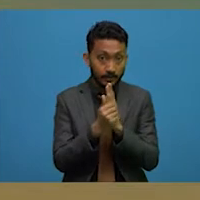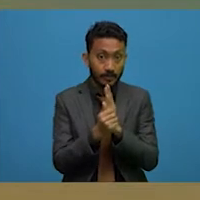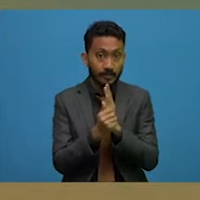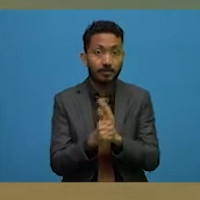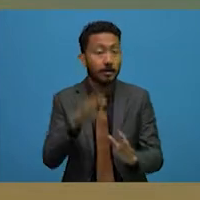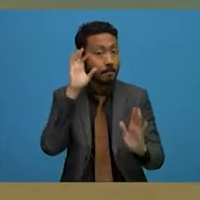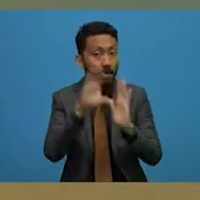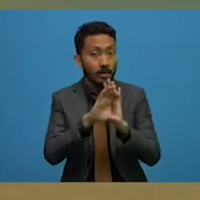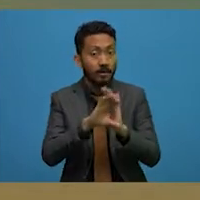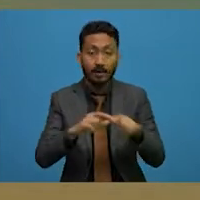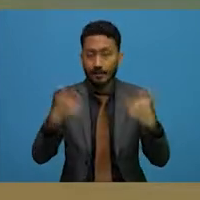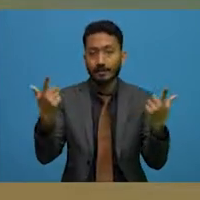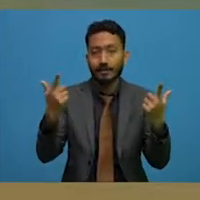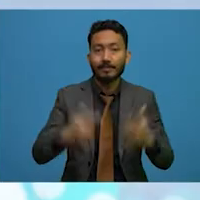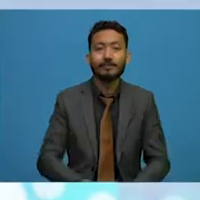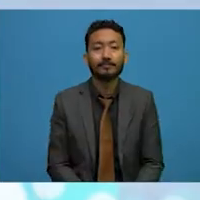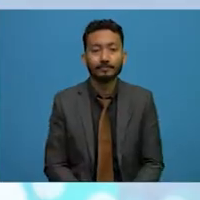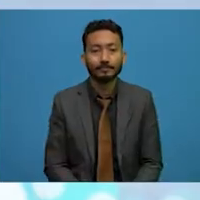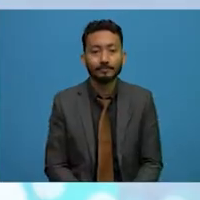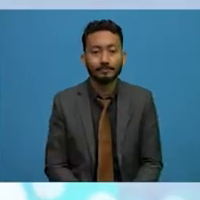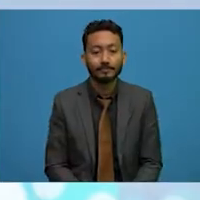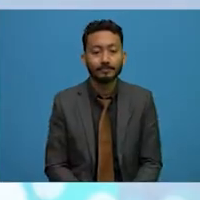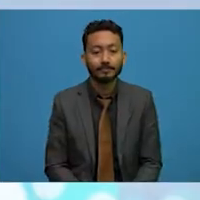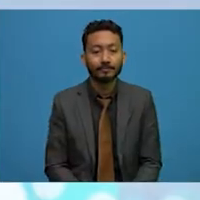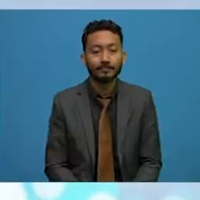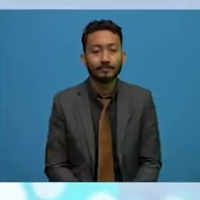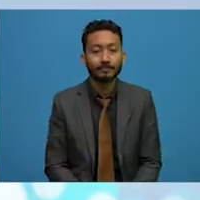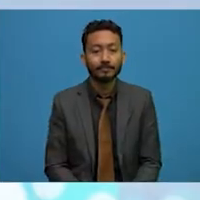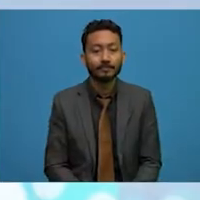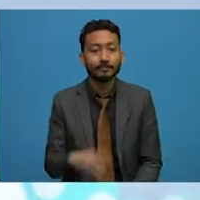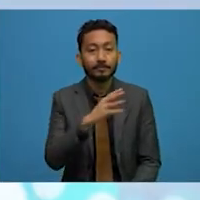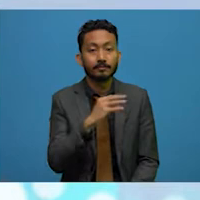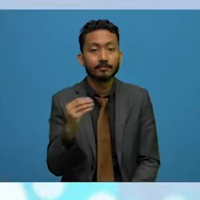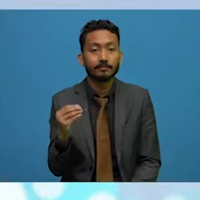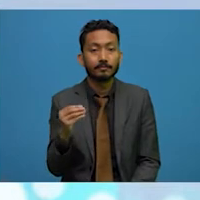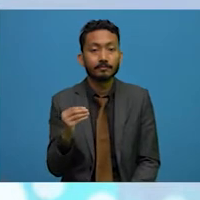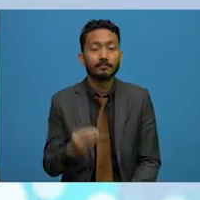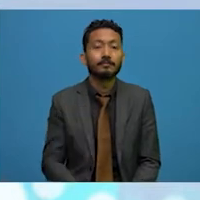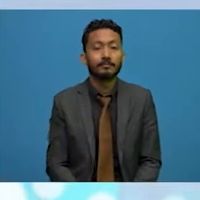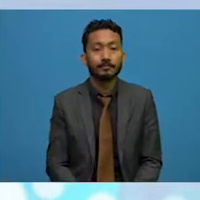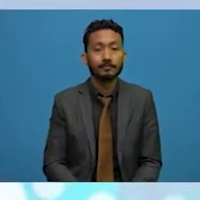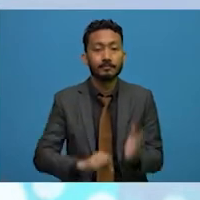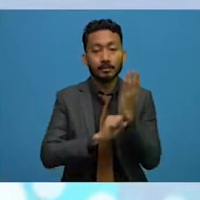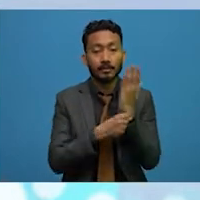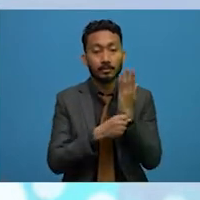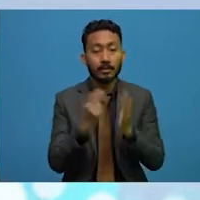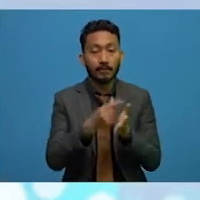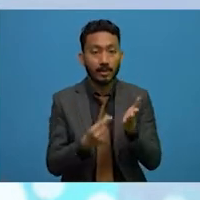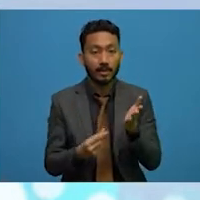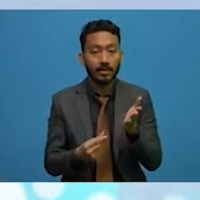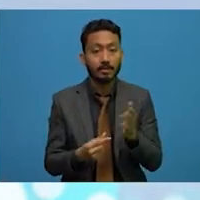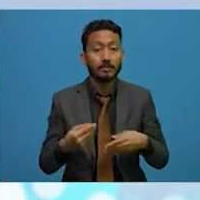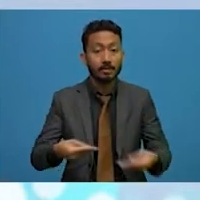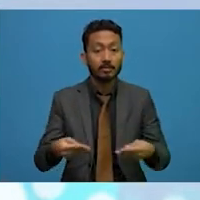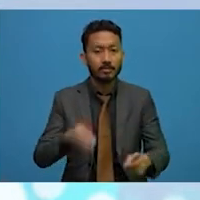foto dan sebagainya. Pemilihan sumber grafik akan memberikan impak yang besar dalam